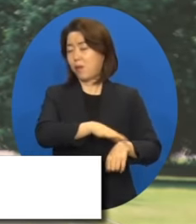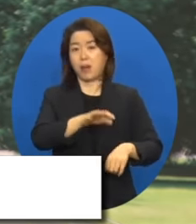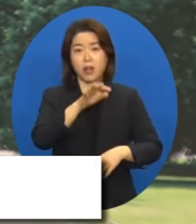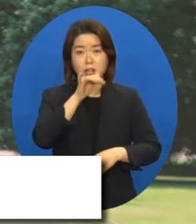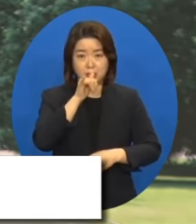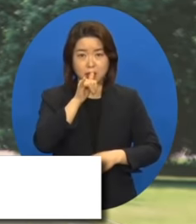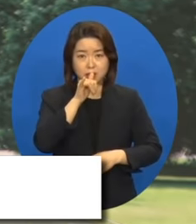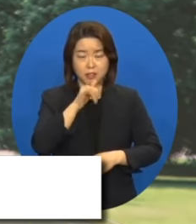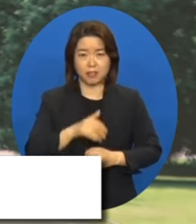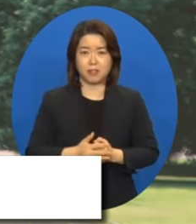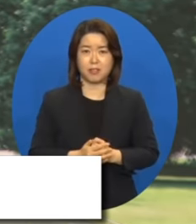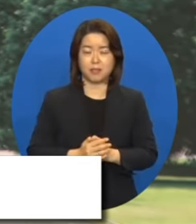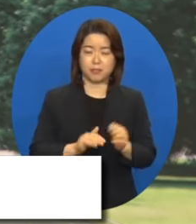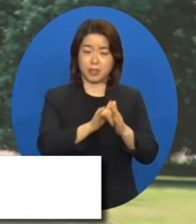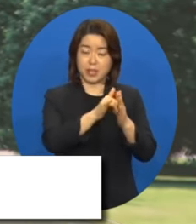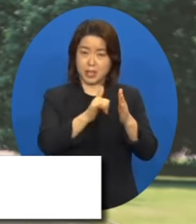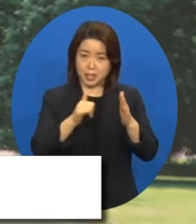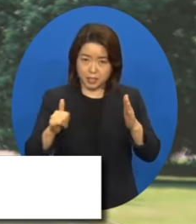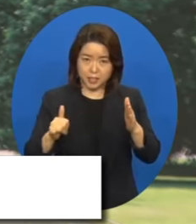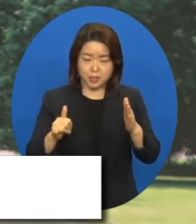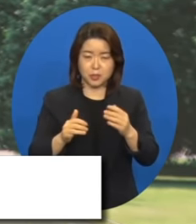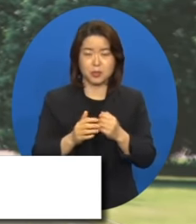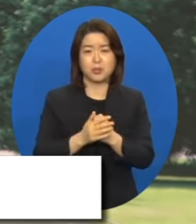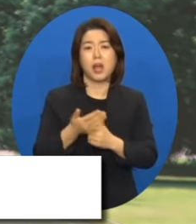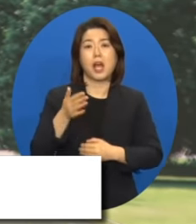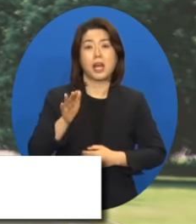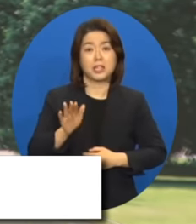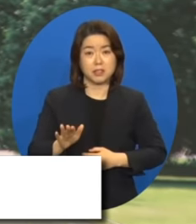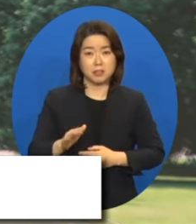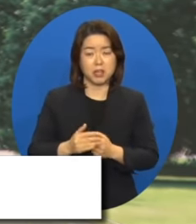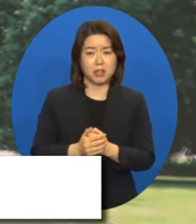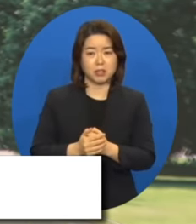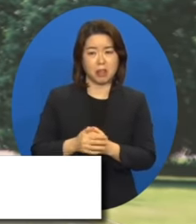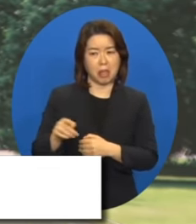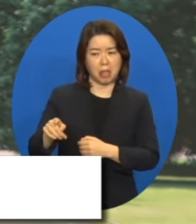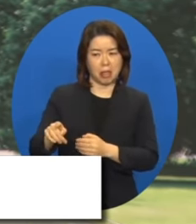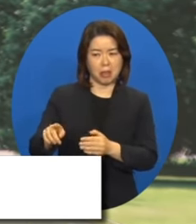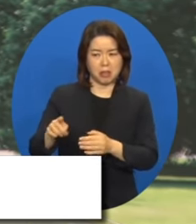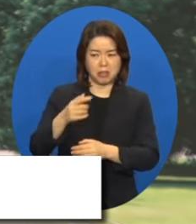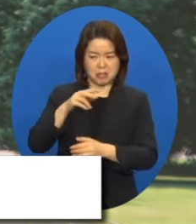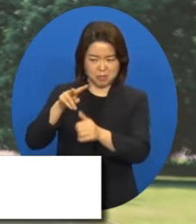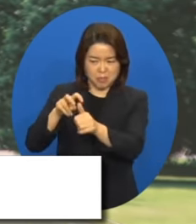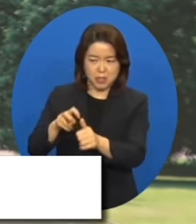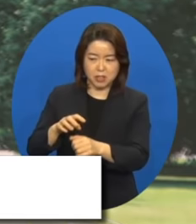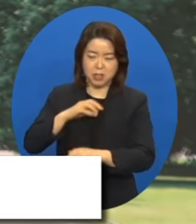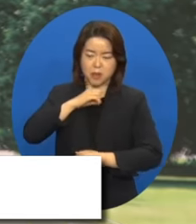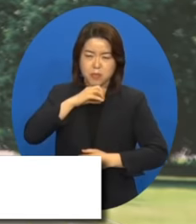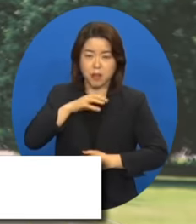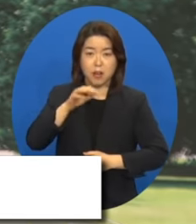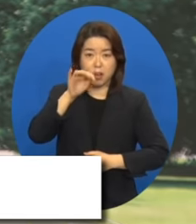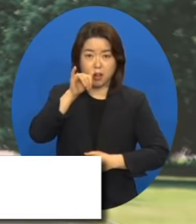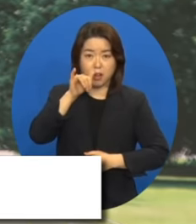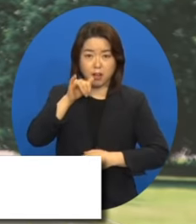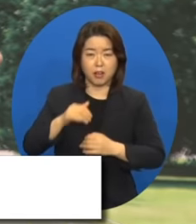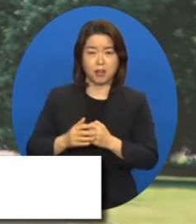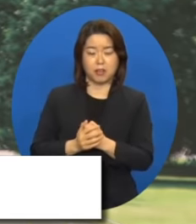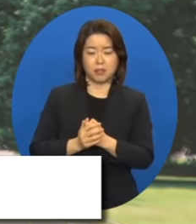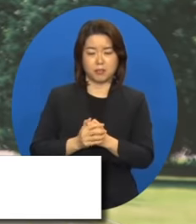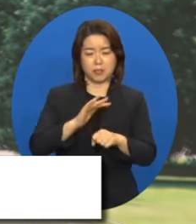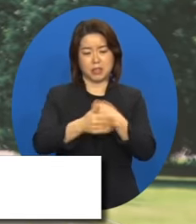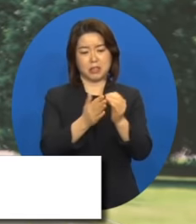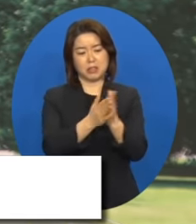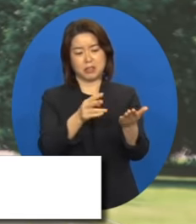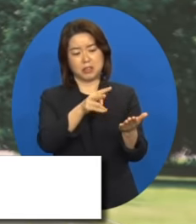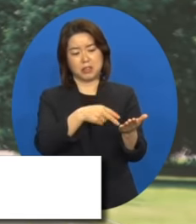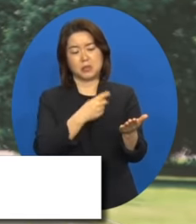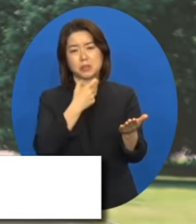오잖아요. 가족 그런데 그냥 믿기만 하고 원망만 되고 성경 읽고 싶은